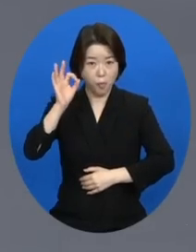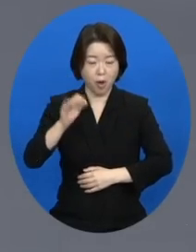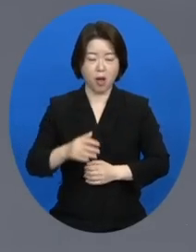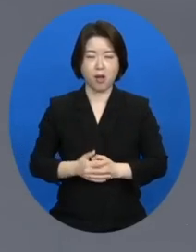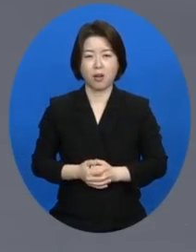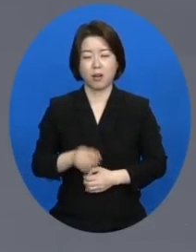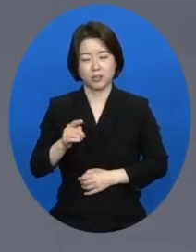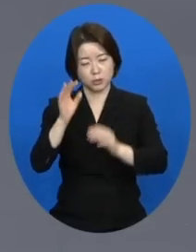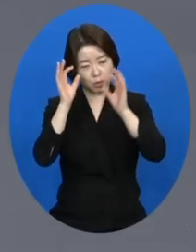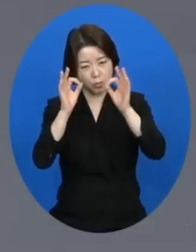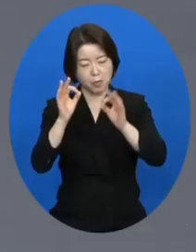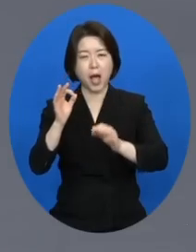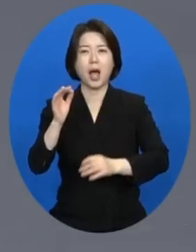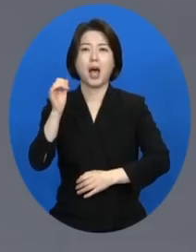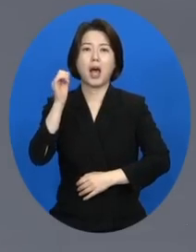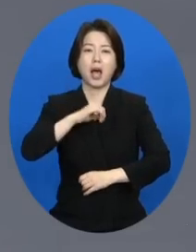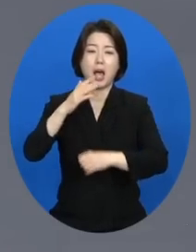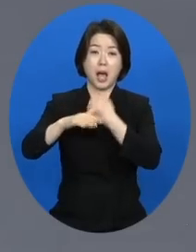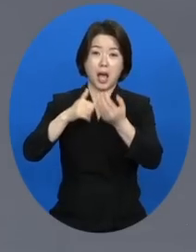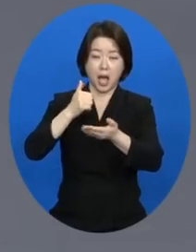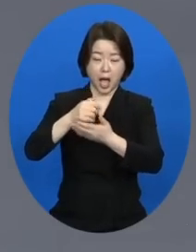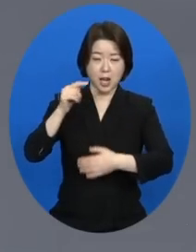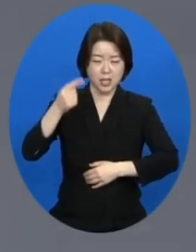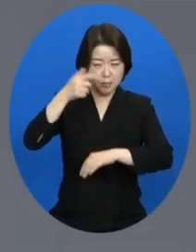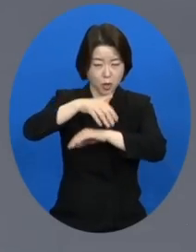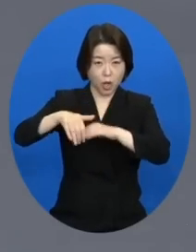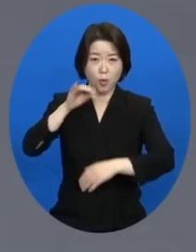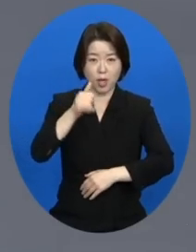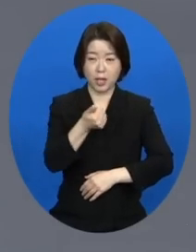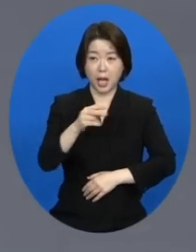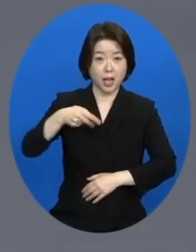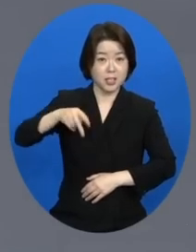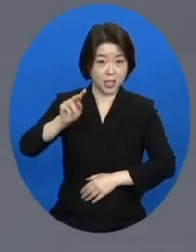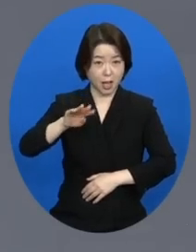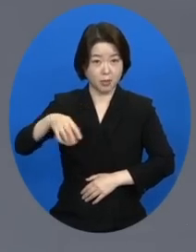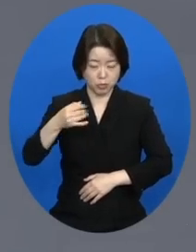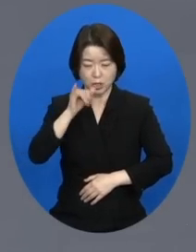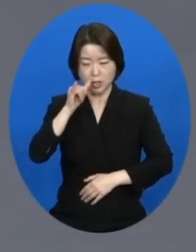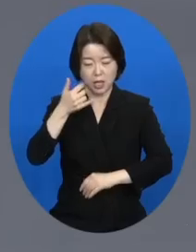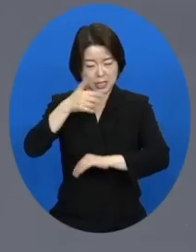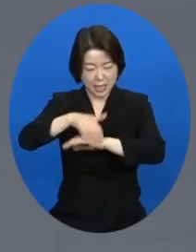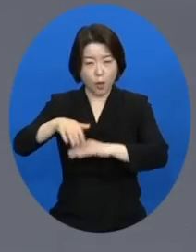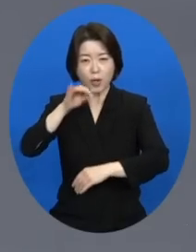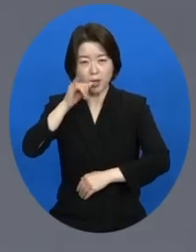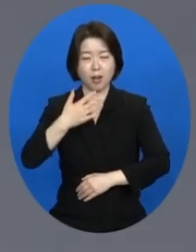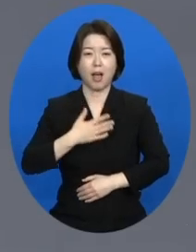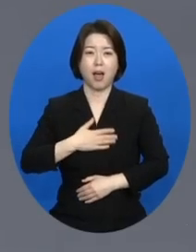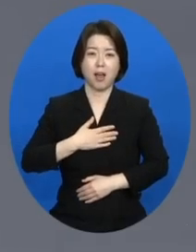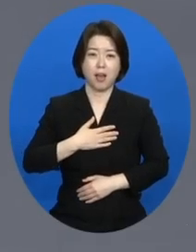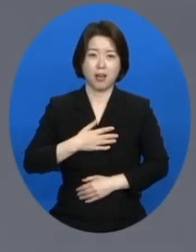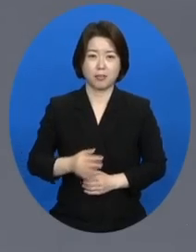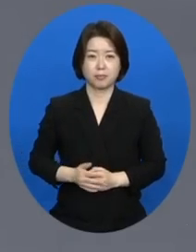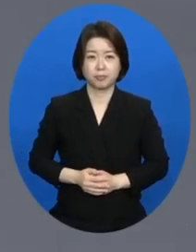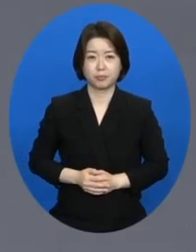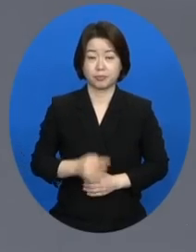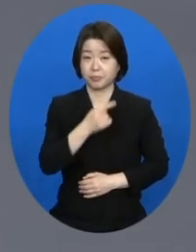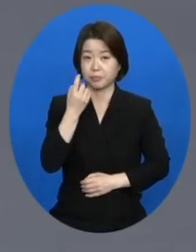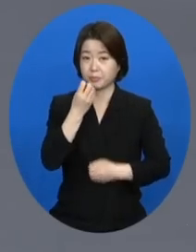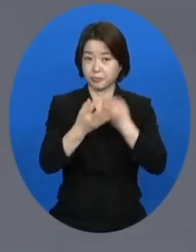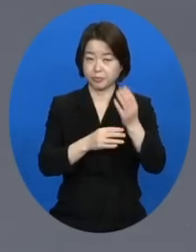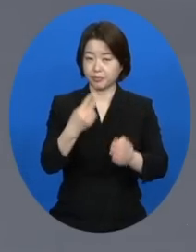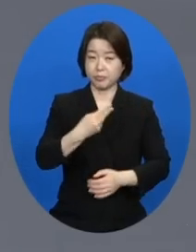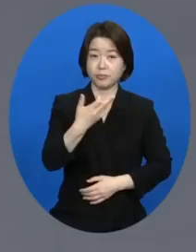하나님께서 그것을 의도하셨구나, 하샤브 하셨구나, 계획하셨구나 하는 것을 알게 돼요. 제가 이제 이 간증을